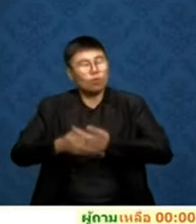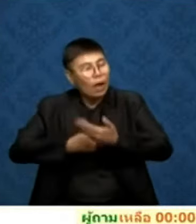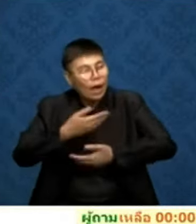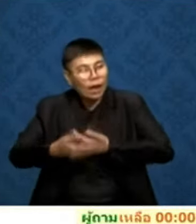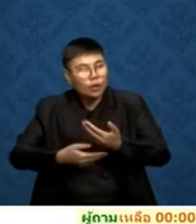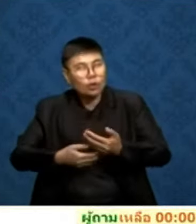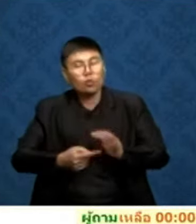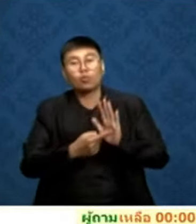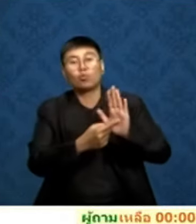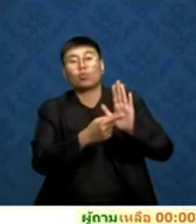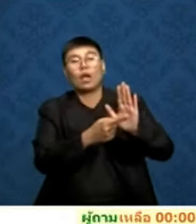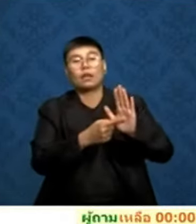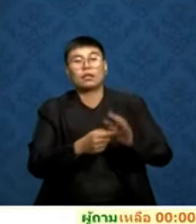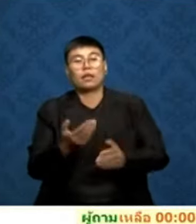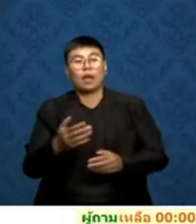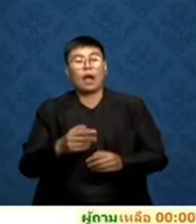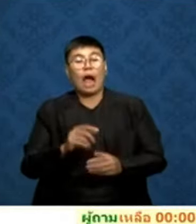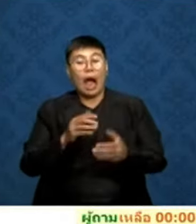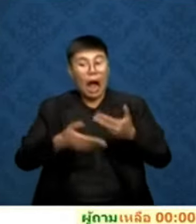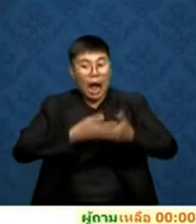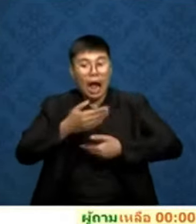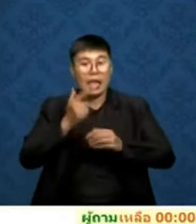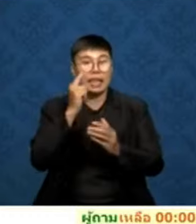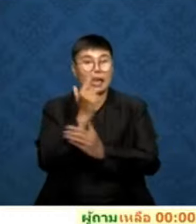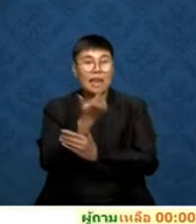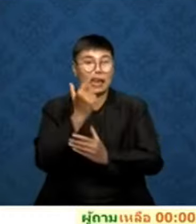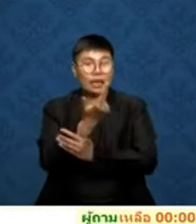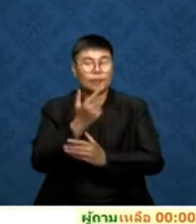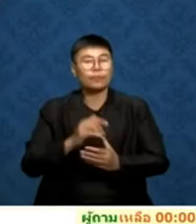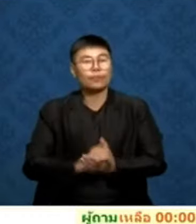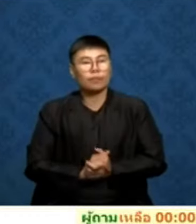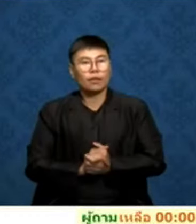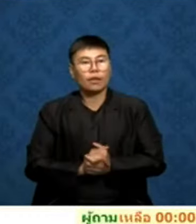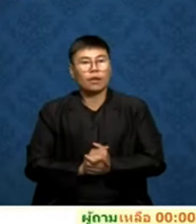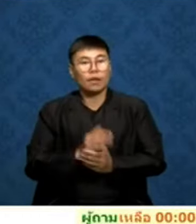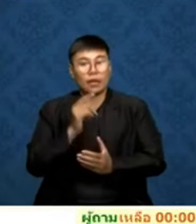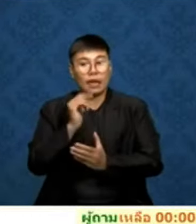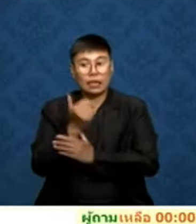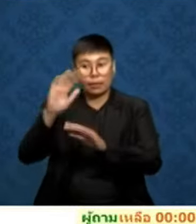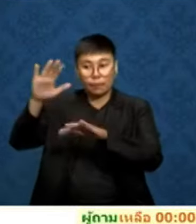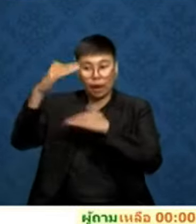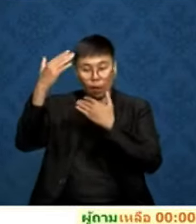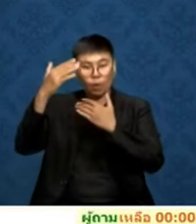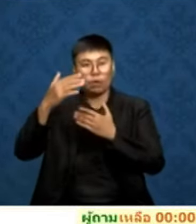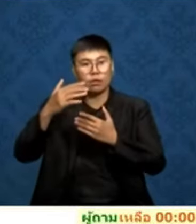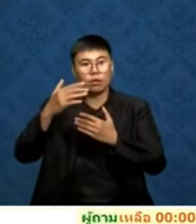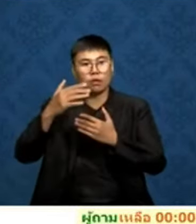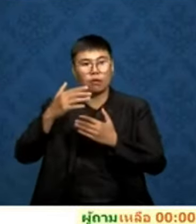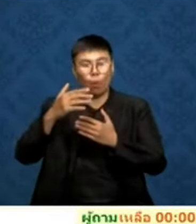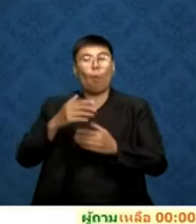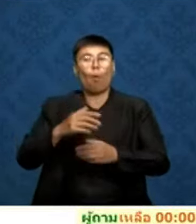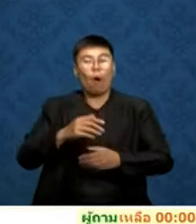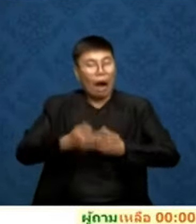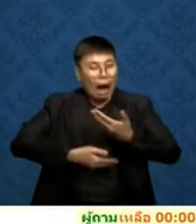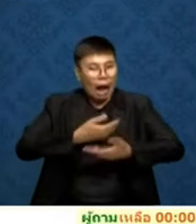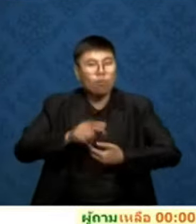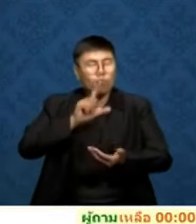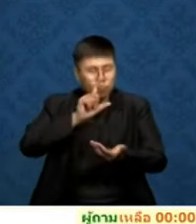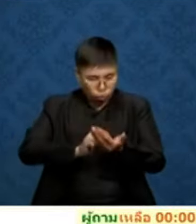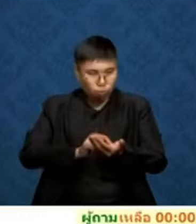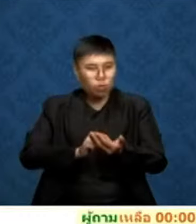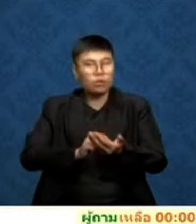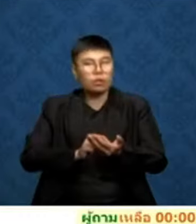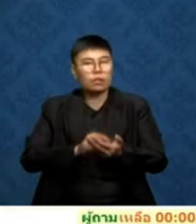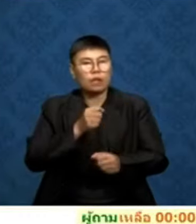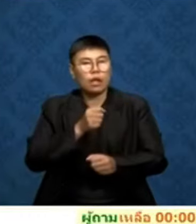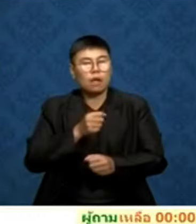วอย่างเช่นถ้าเป็นผู้ค้าเหล็กเนี่ยแล้วท่านเห็นว่าเหล็กที่เข้ามาในเมืองไทยเนี่ยมีราคาที่มันถูกเกินจริงนะฮะก็เกิด